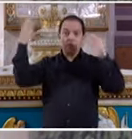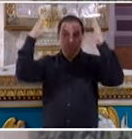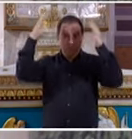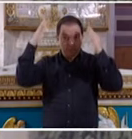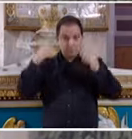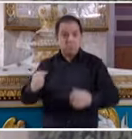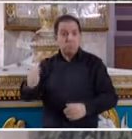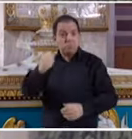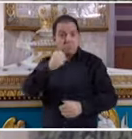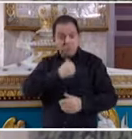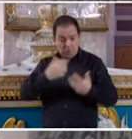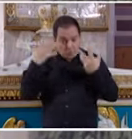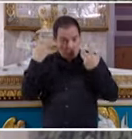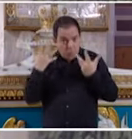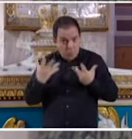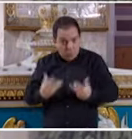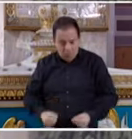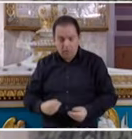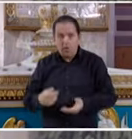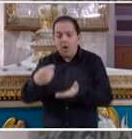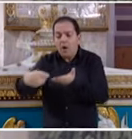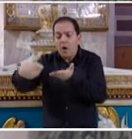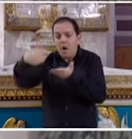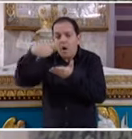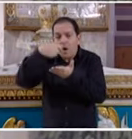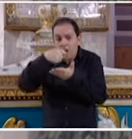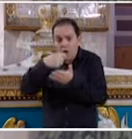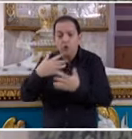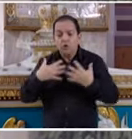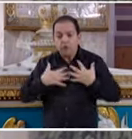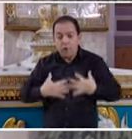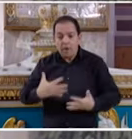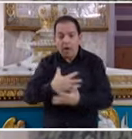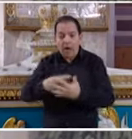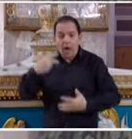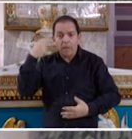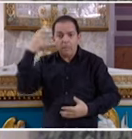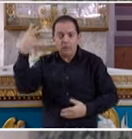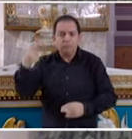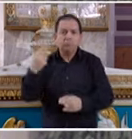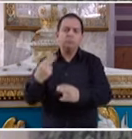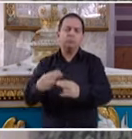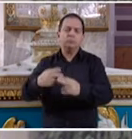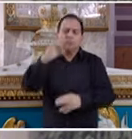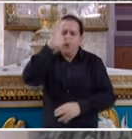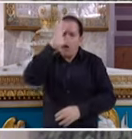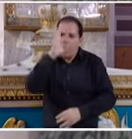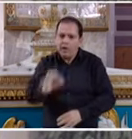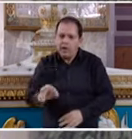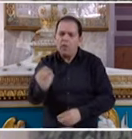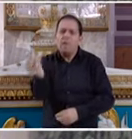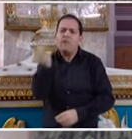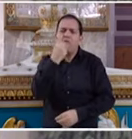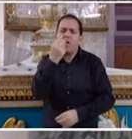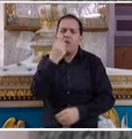πίστεως, ο δε της ζωής άρτος και το ποτήριο της ευχαριστίας είναι πραγματικό και αληθινό, αιώνιο φαγητό